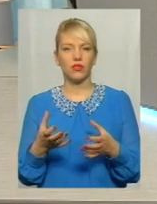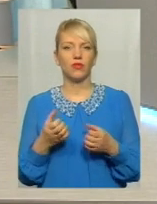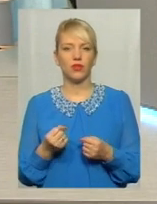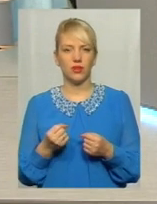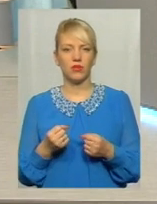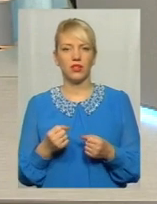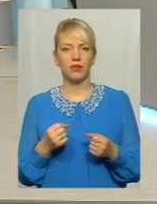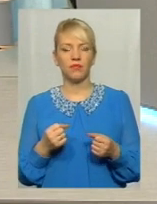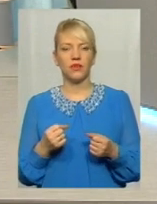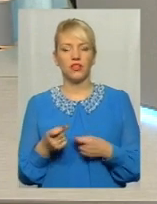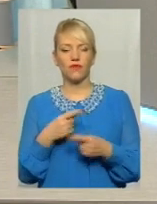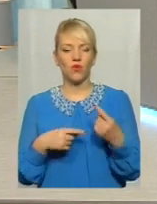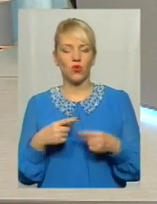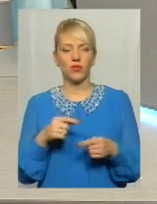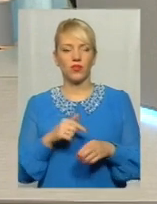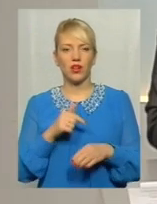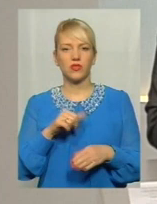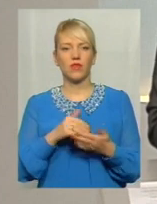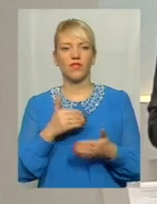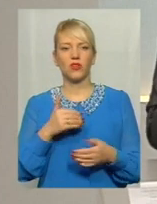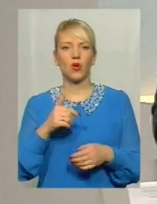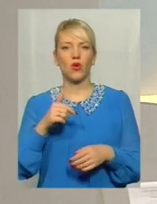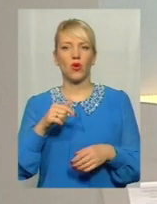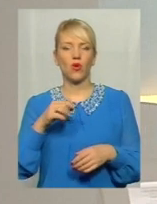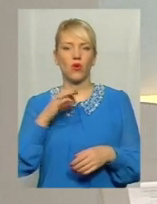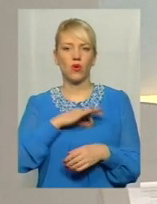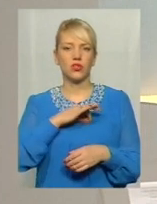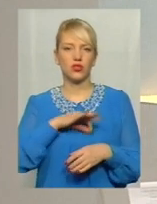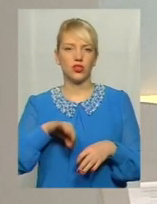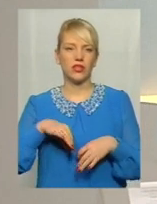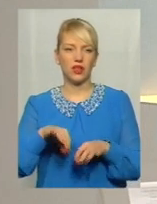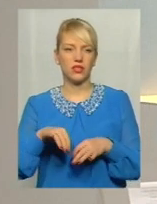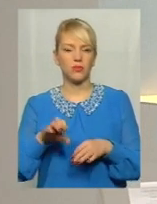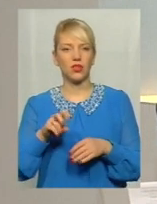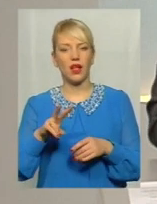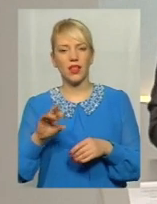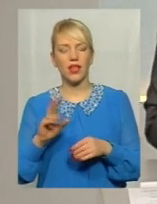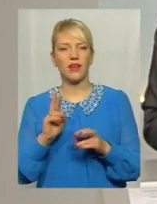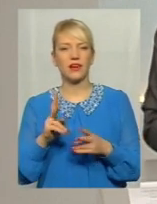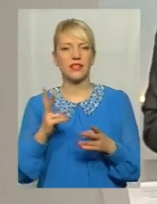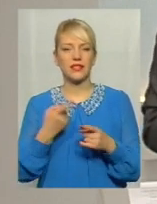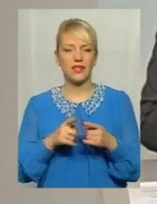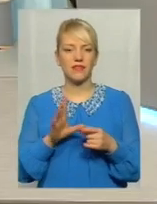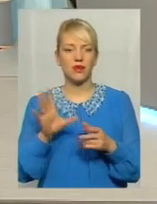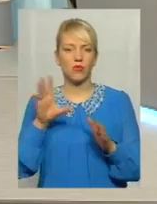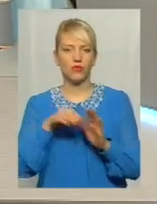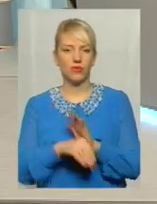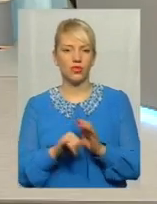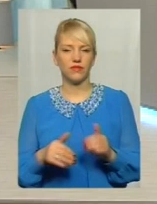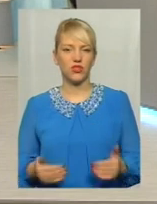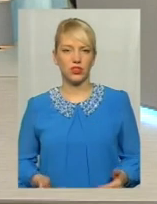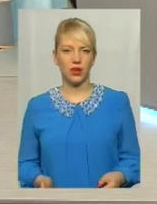самого користувача транспортом, так, але як ви це будете в життя втілювати? Ну, звичайно, що